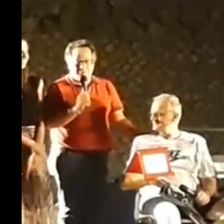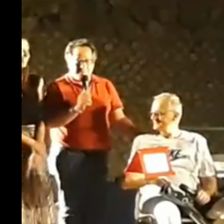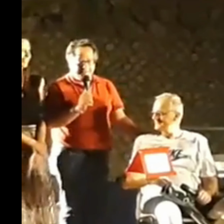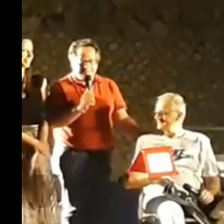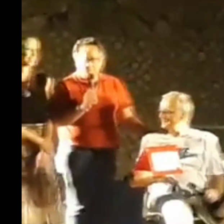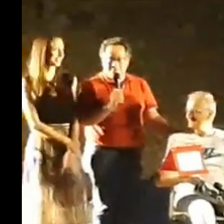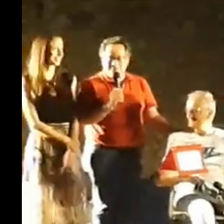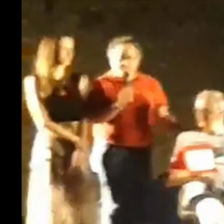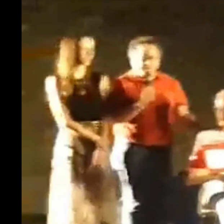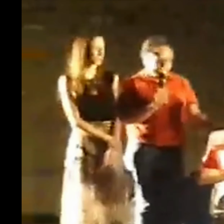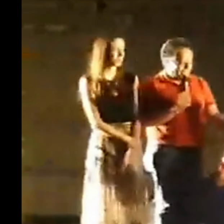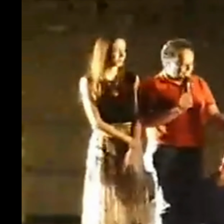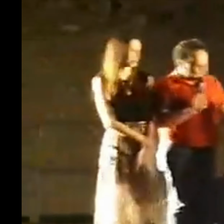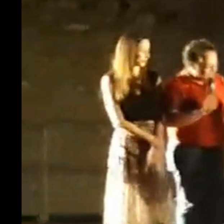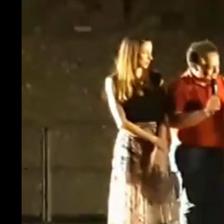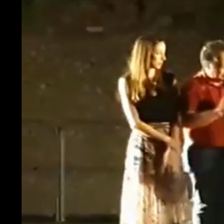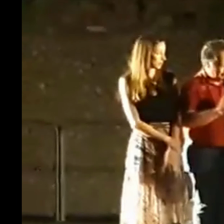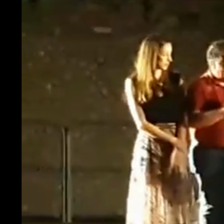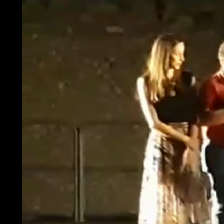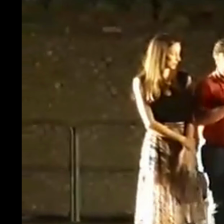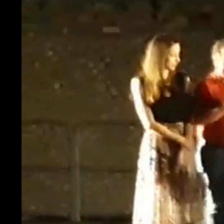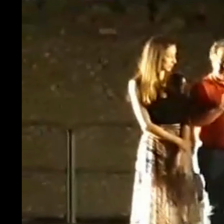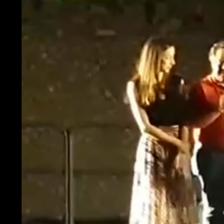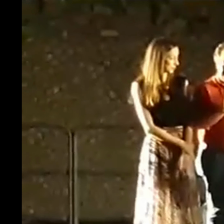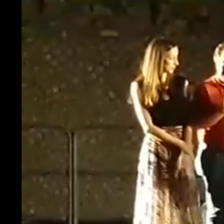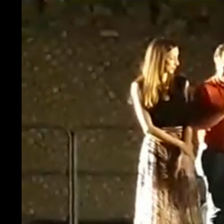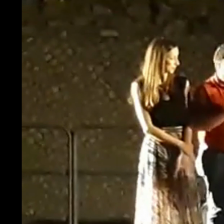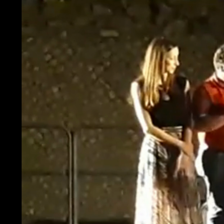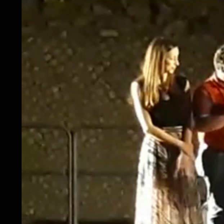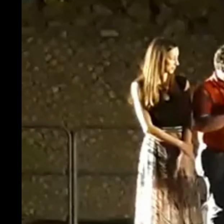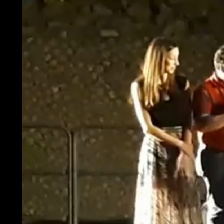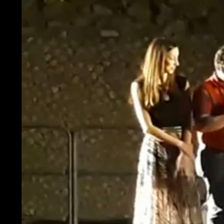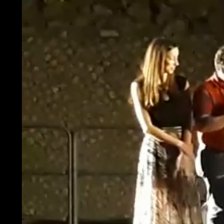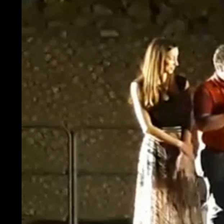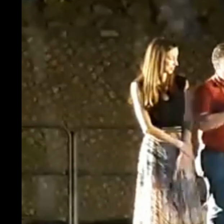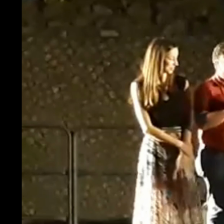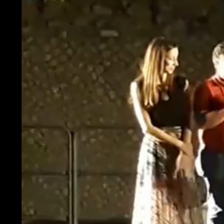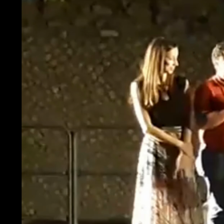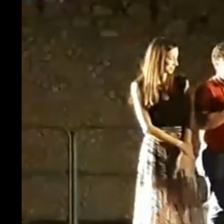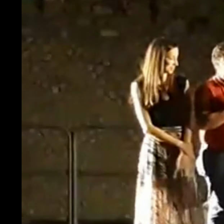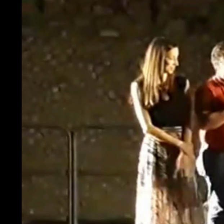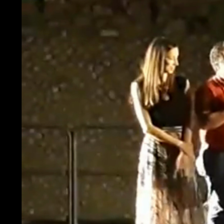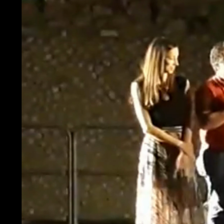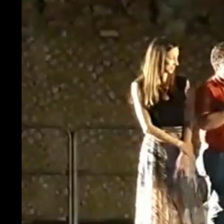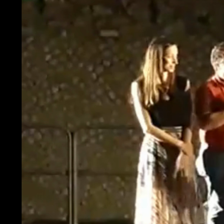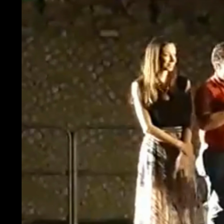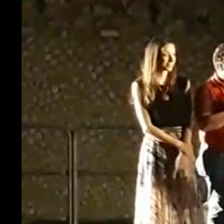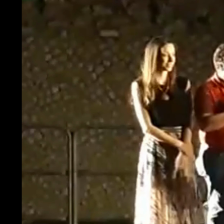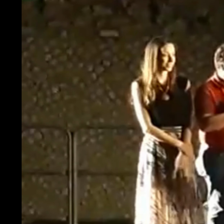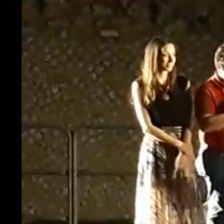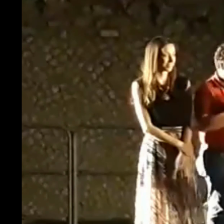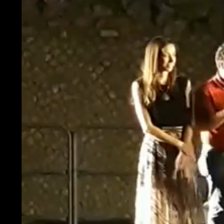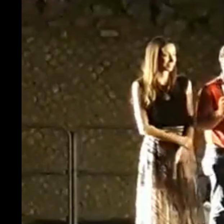creata una bellissima famiglia e forse la prossima volta, caro Nicola, a Natale invitiamo un po' tutti a condividere insieme perché è bello. Grazie per